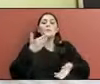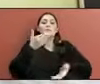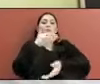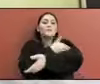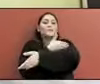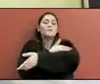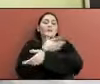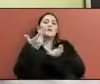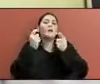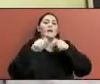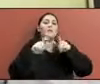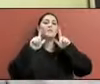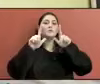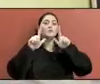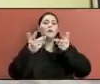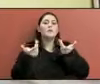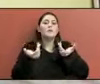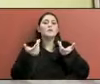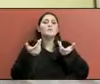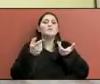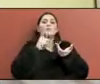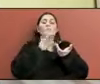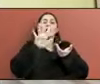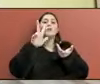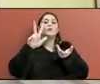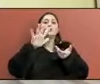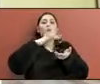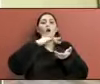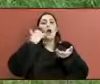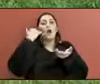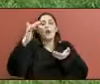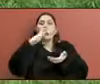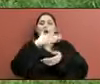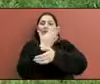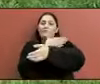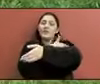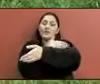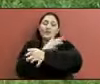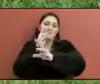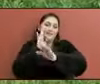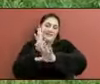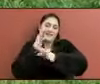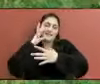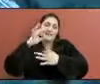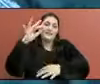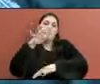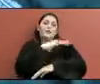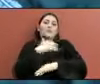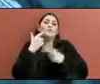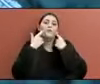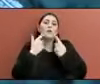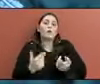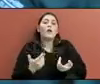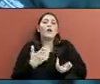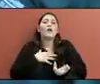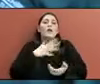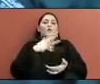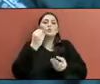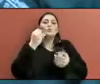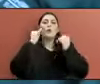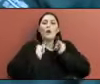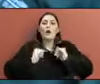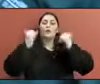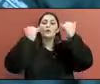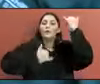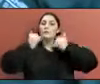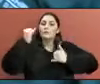üretmemizde yeterli. 153 arayan her vatandaşımız engelli ve yaşlı çok rahatlıkla bize ulaşıyorlar ve